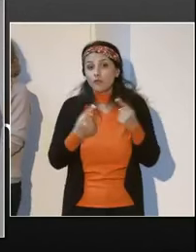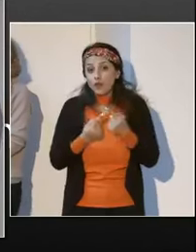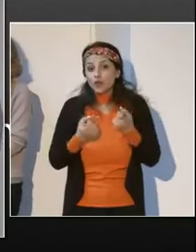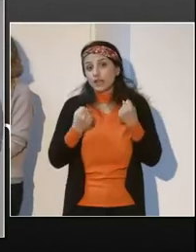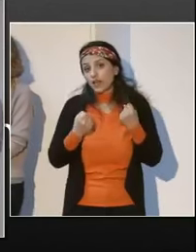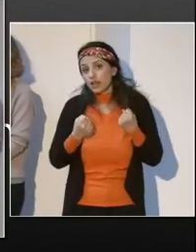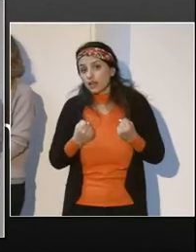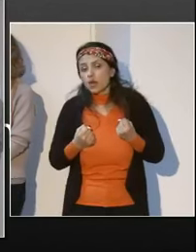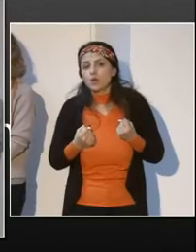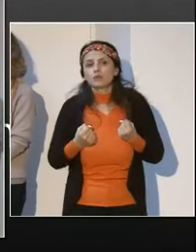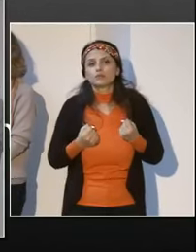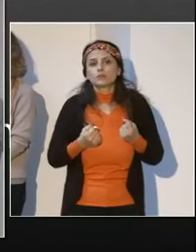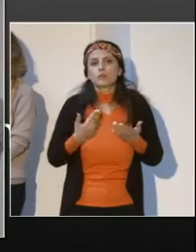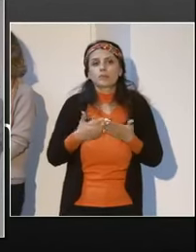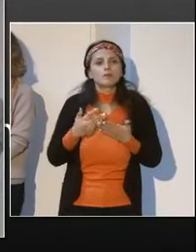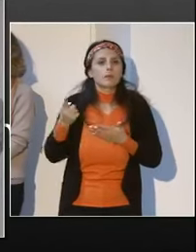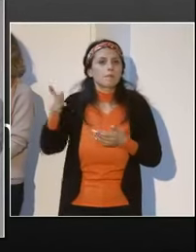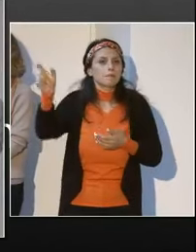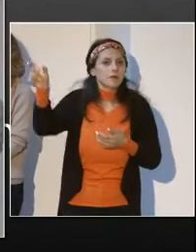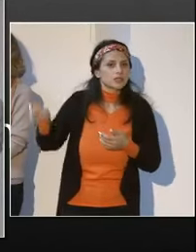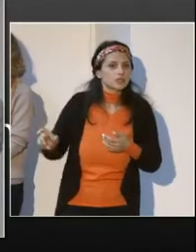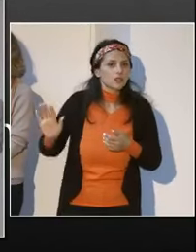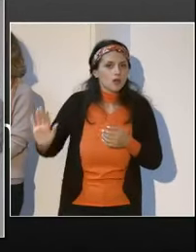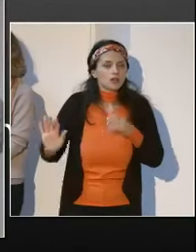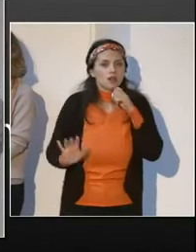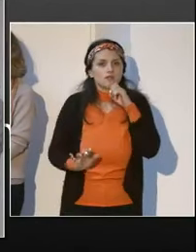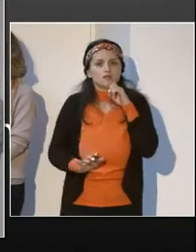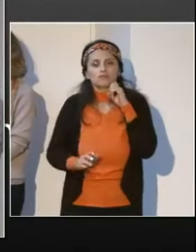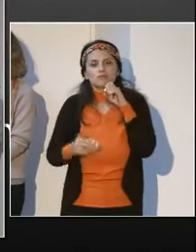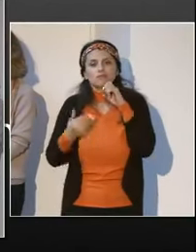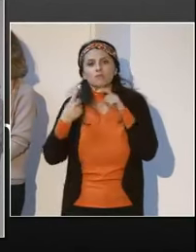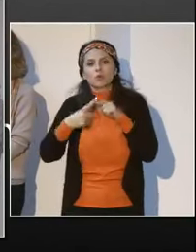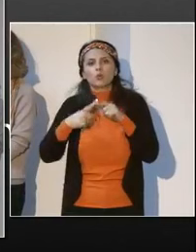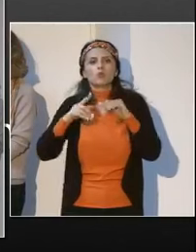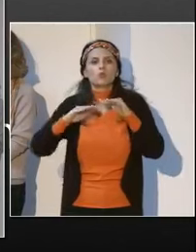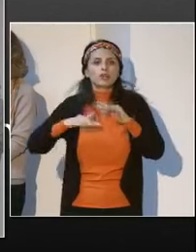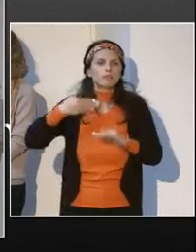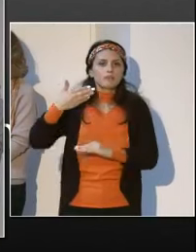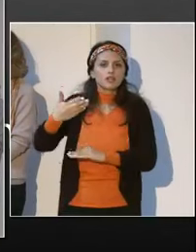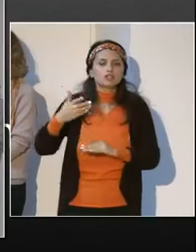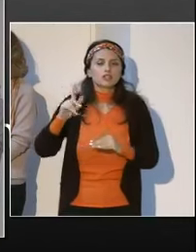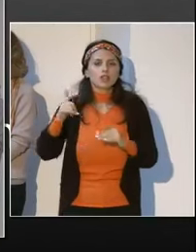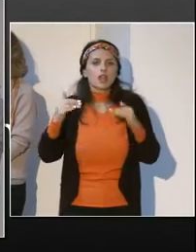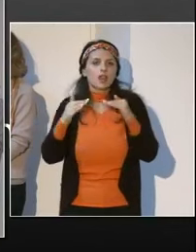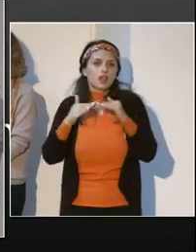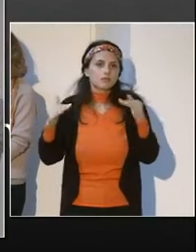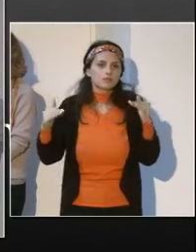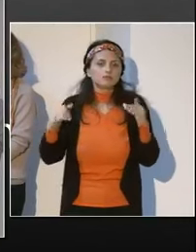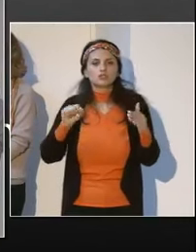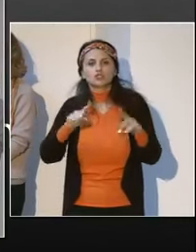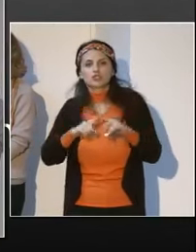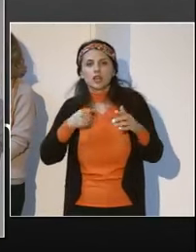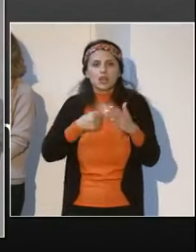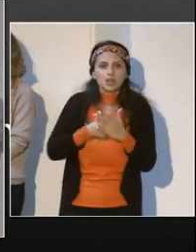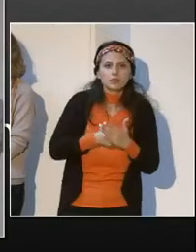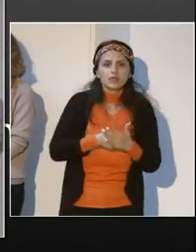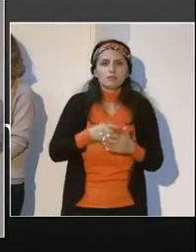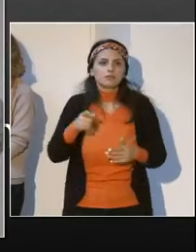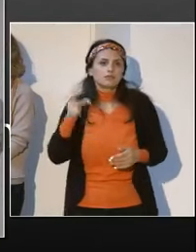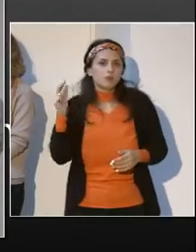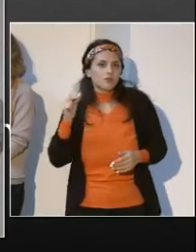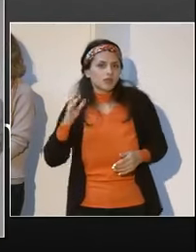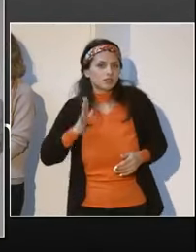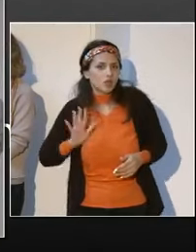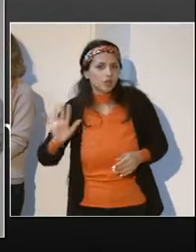an provocator la nivel profesional cu depășiri de limite personale si profesionale dar si o